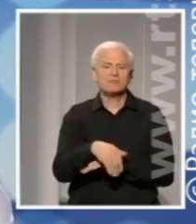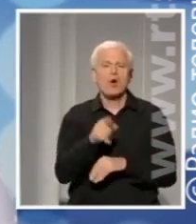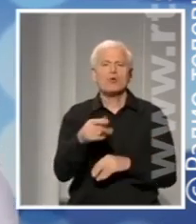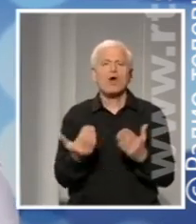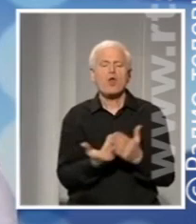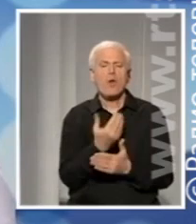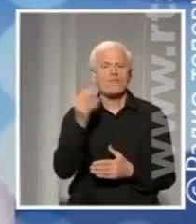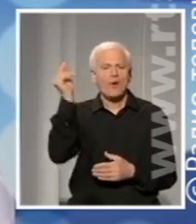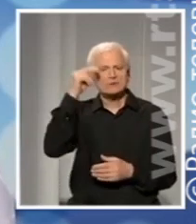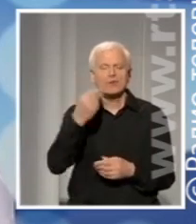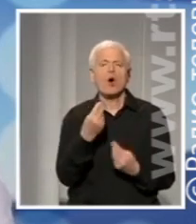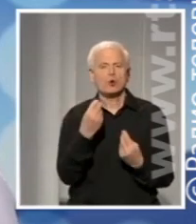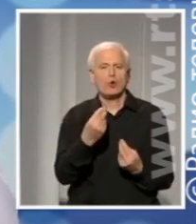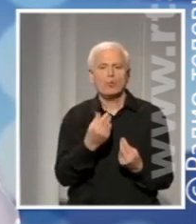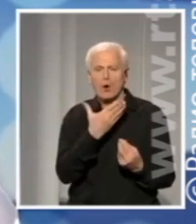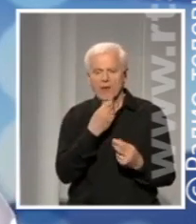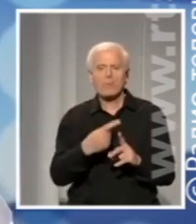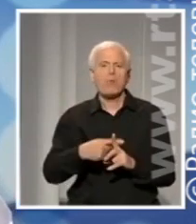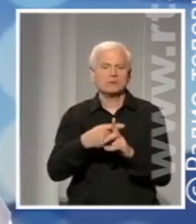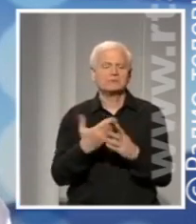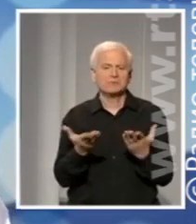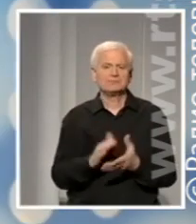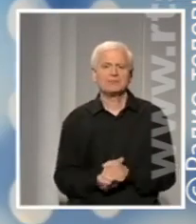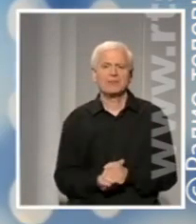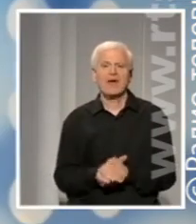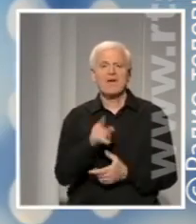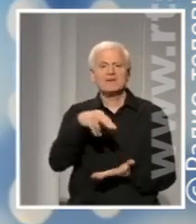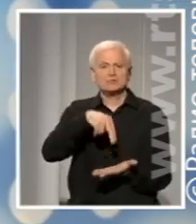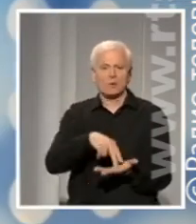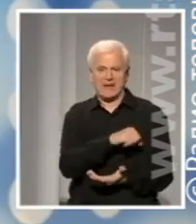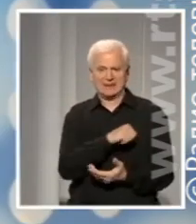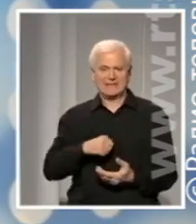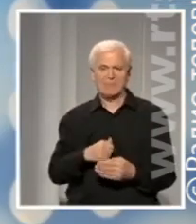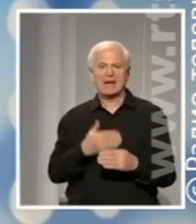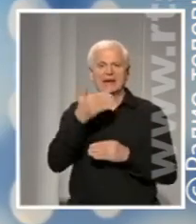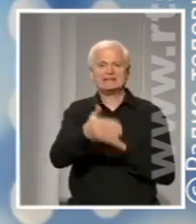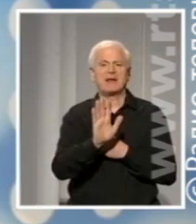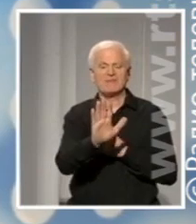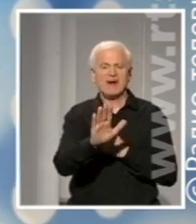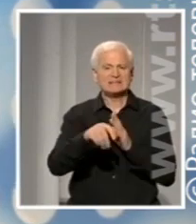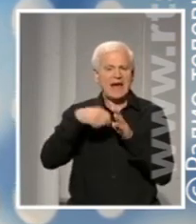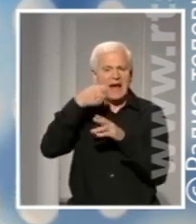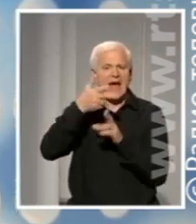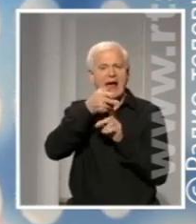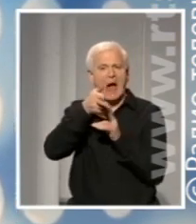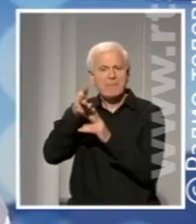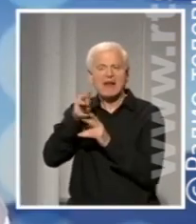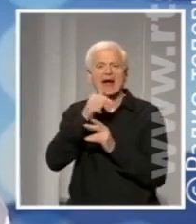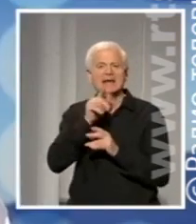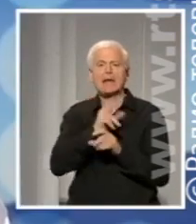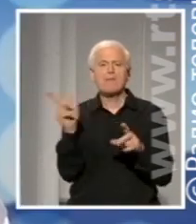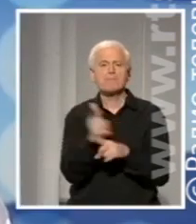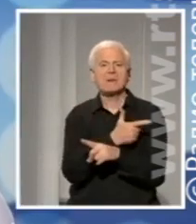novo iskustvo, vrlo pozitivno. Eto, to je. Vi stojite sami, ispred vas su snimatelj i tonac i